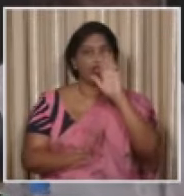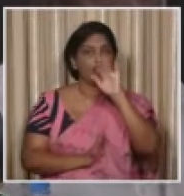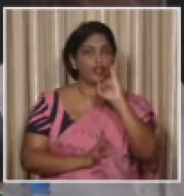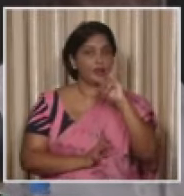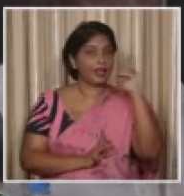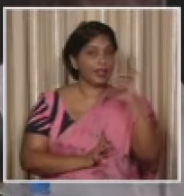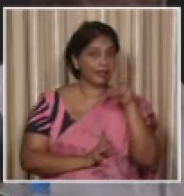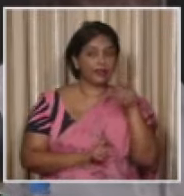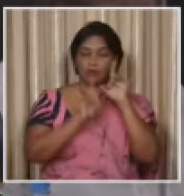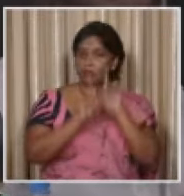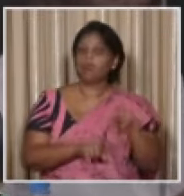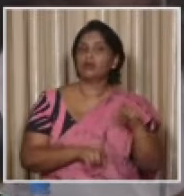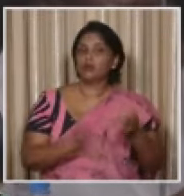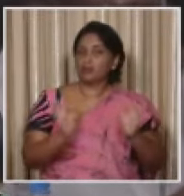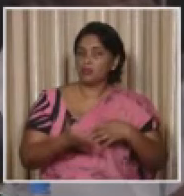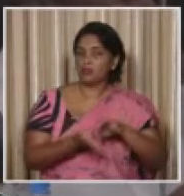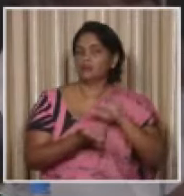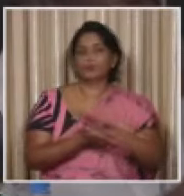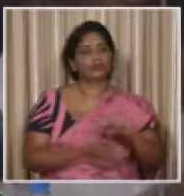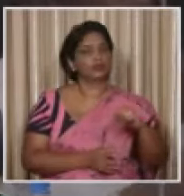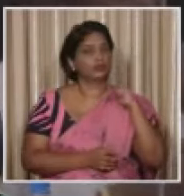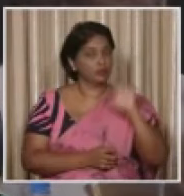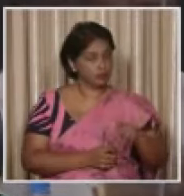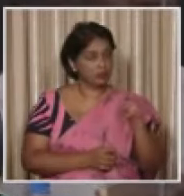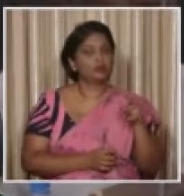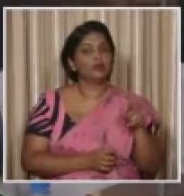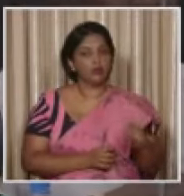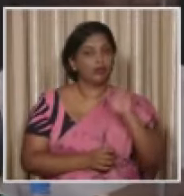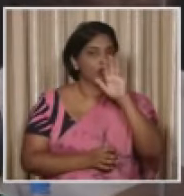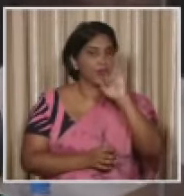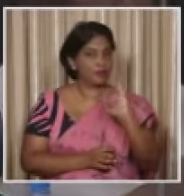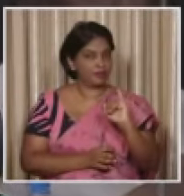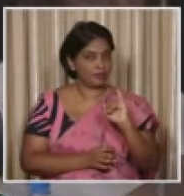96-1 වගන්තිය මගින් මෙය තවදුරටත් ශක්තිමත් වන බව